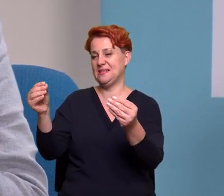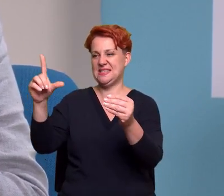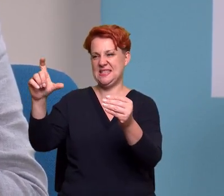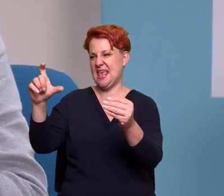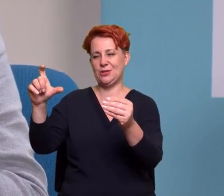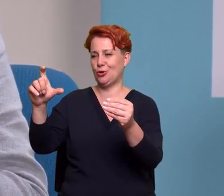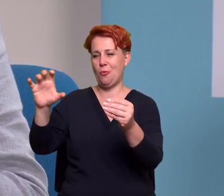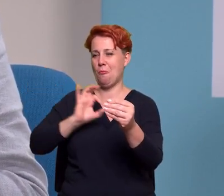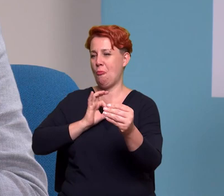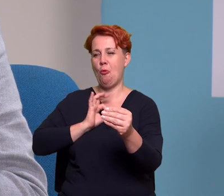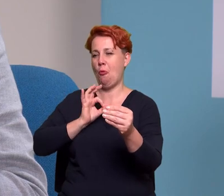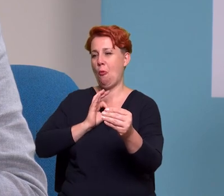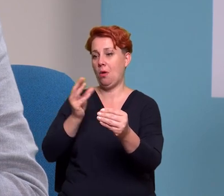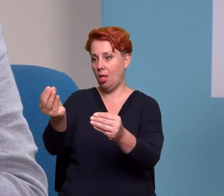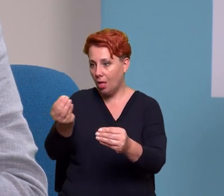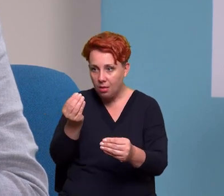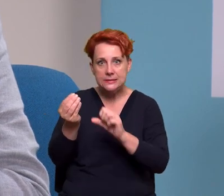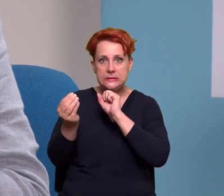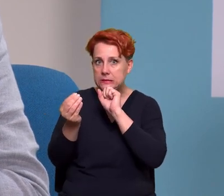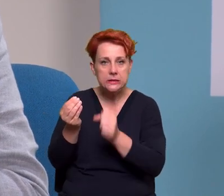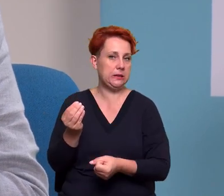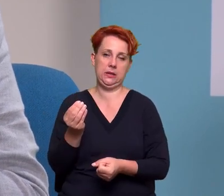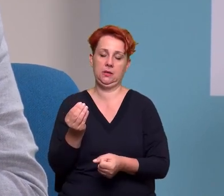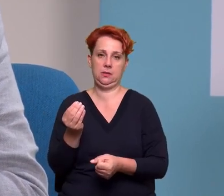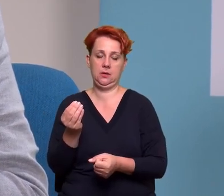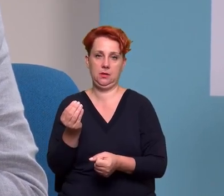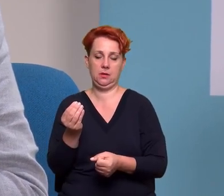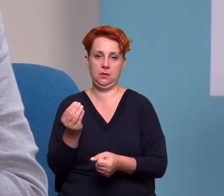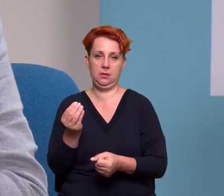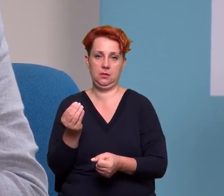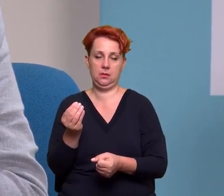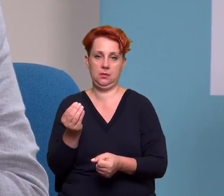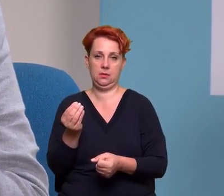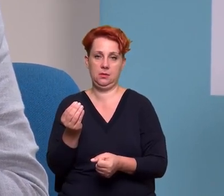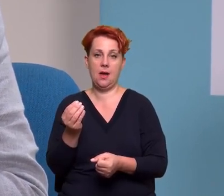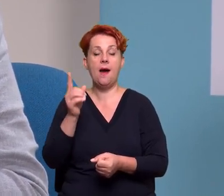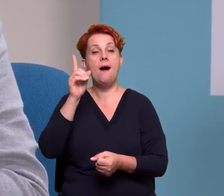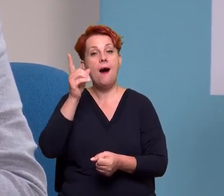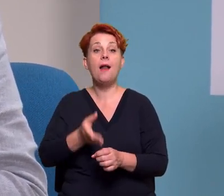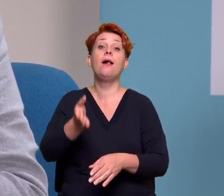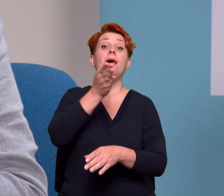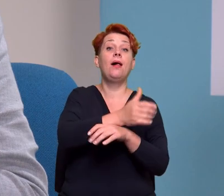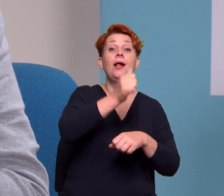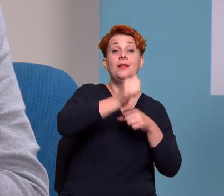do moich rąk, gdyby nie właśnie to, co się wydarzyło w lipcu